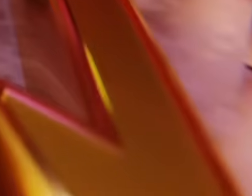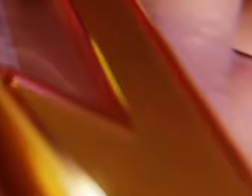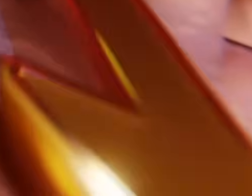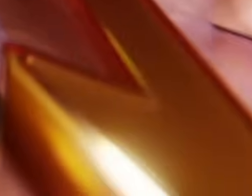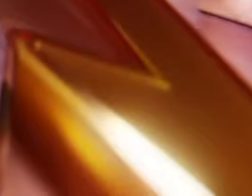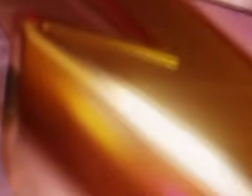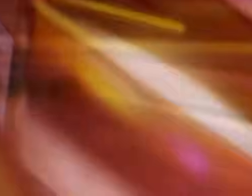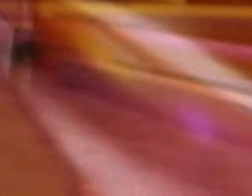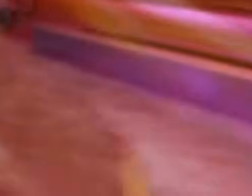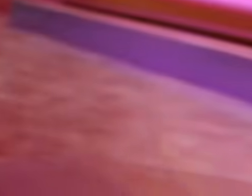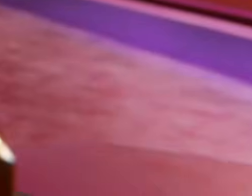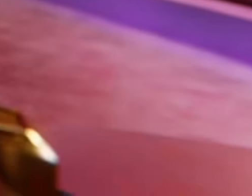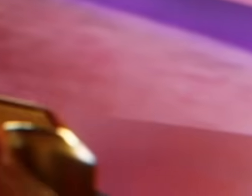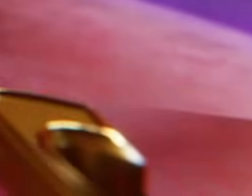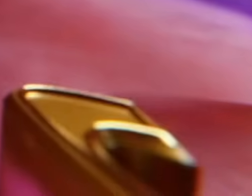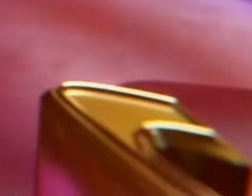ya